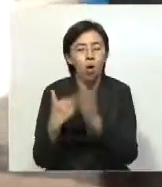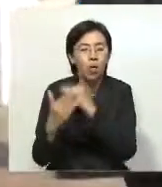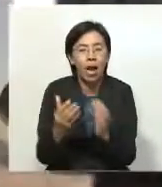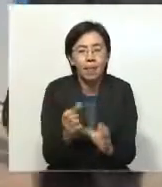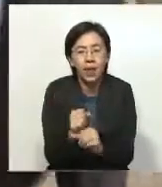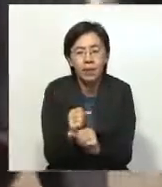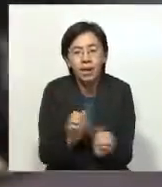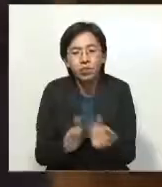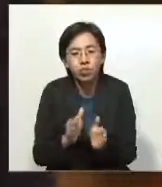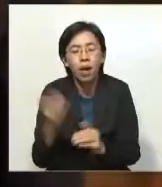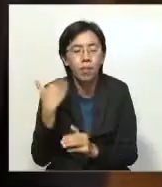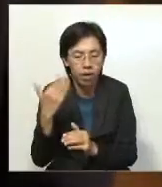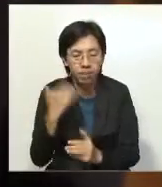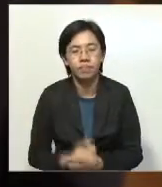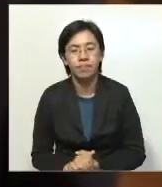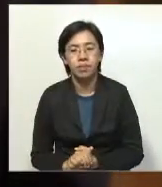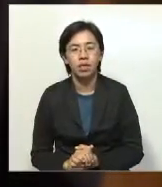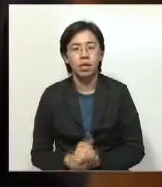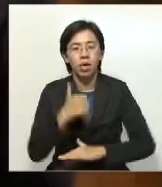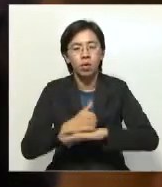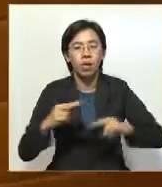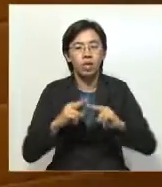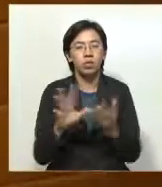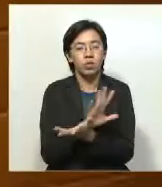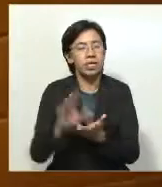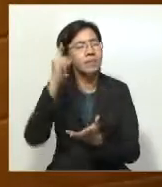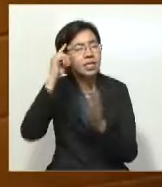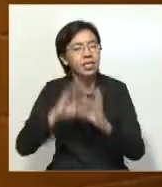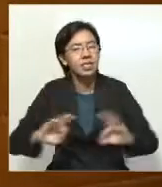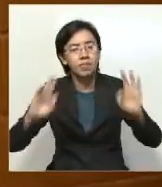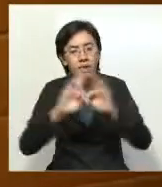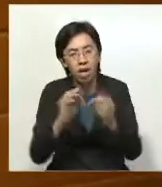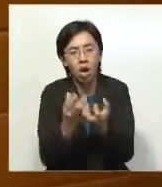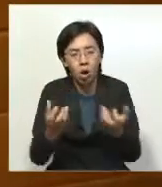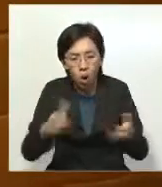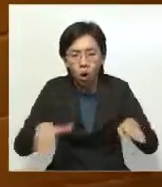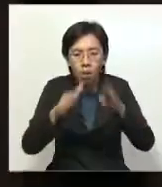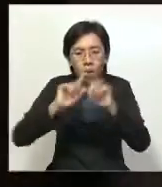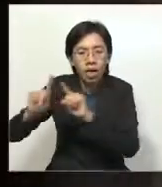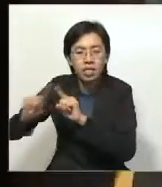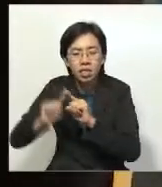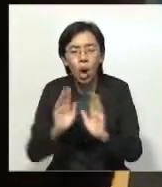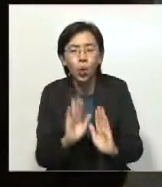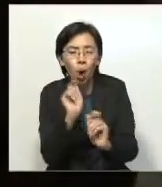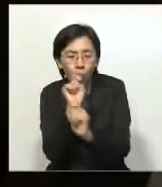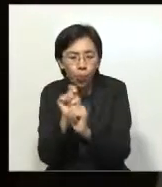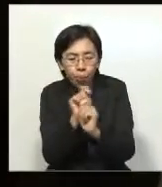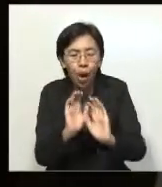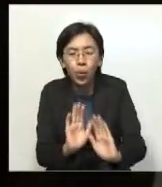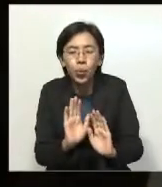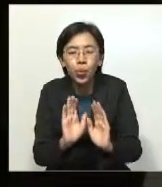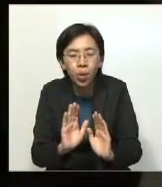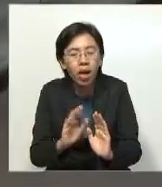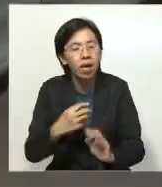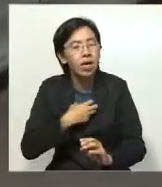ยรัฐมนตรีว่าการกระทรวงวัฒนธรรมย้ำถึงความสำคัญของการบูรณะโบราณสถานทั้งสองแห่งและชื่นชมการค